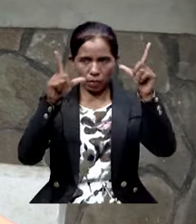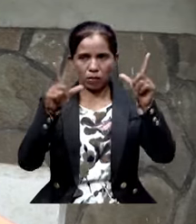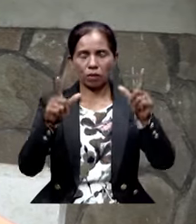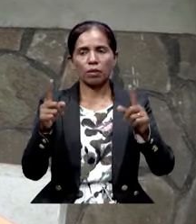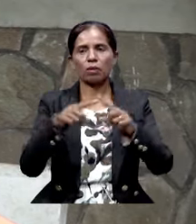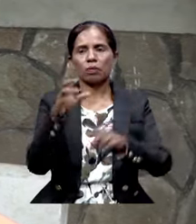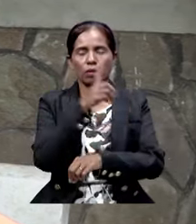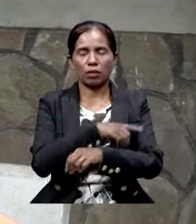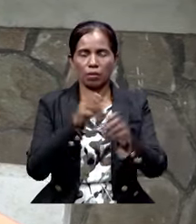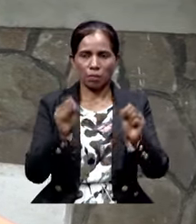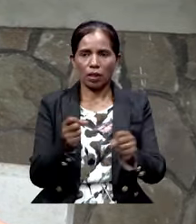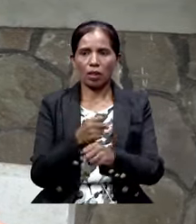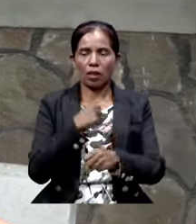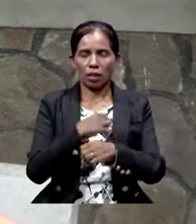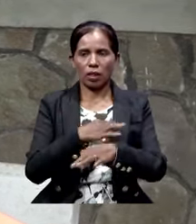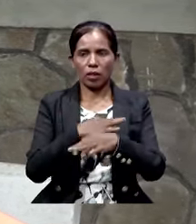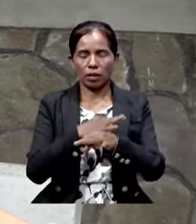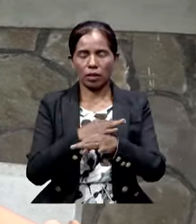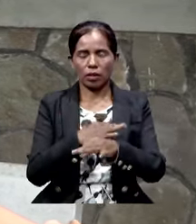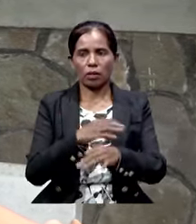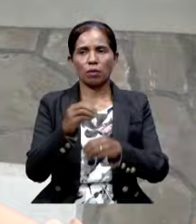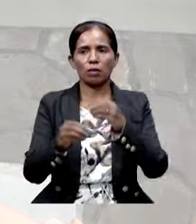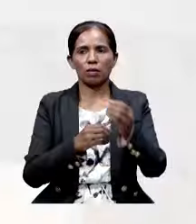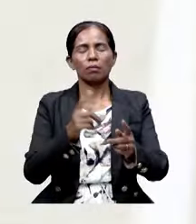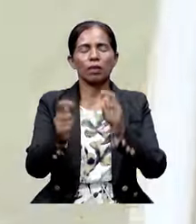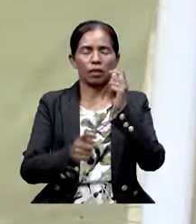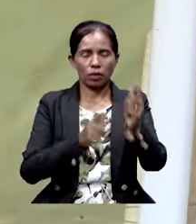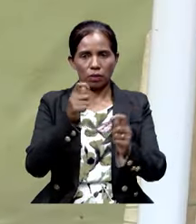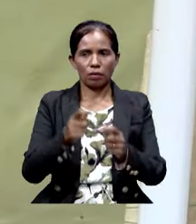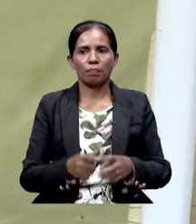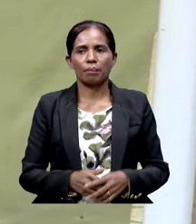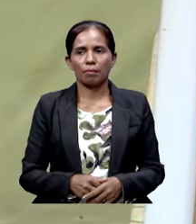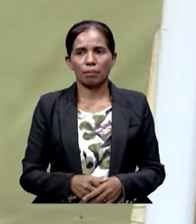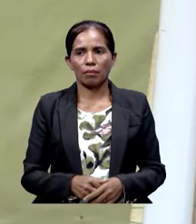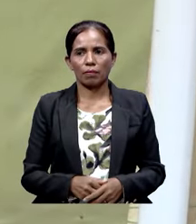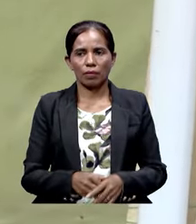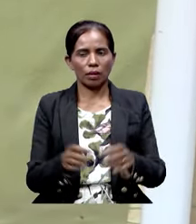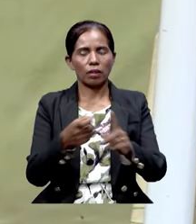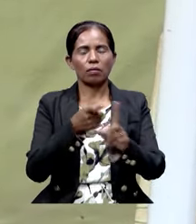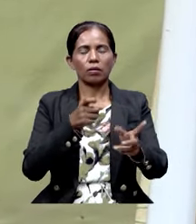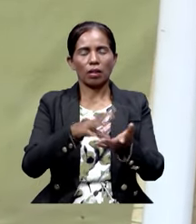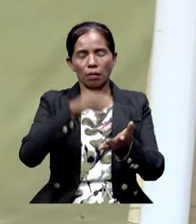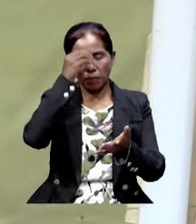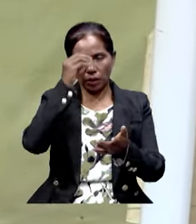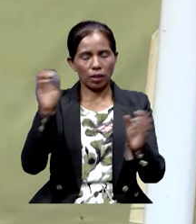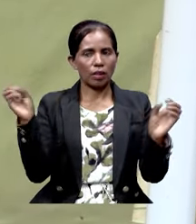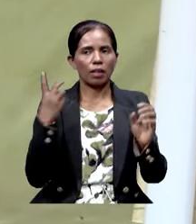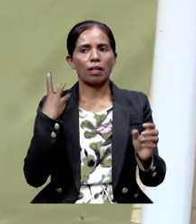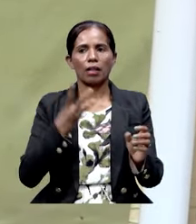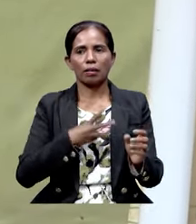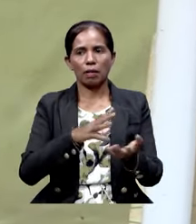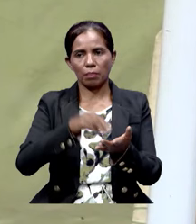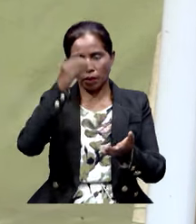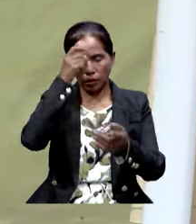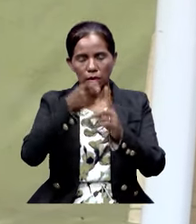loran beleona atu o utiliza kona ba teknolojia ni ne ansa laos news cursus rumala ya ami ansa be aprende